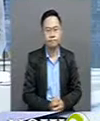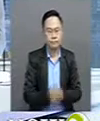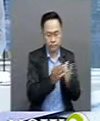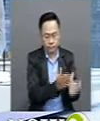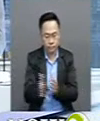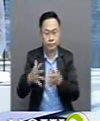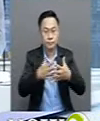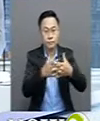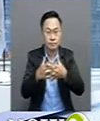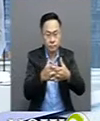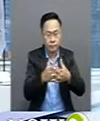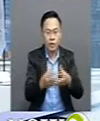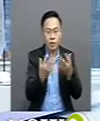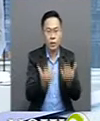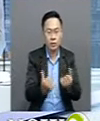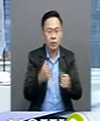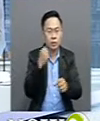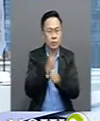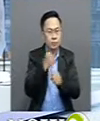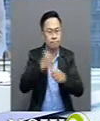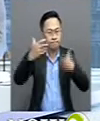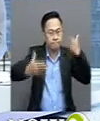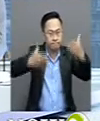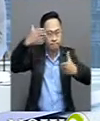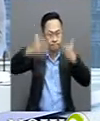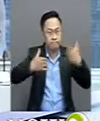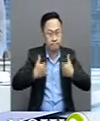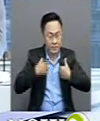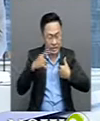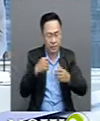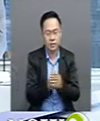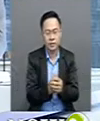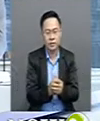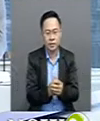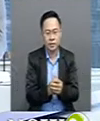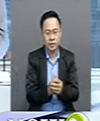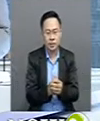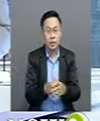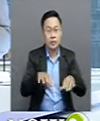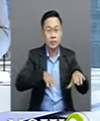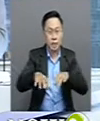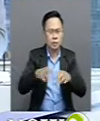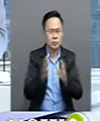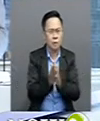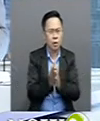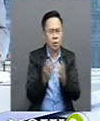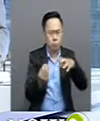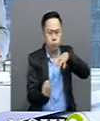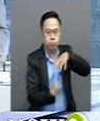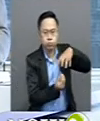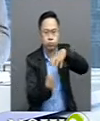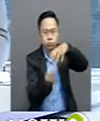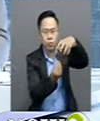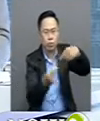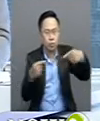ไปดูต่อกันที่สหรัฐบ้างนะคะมีงานน่าสนใจทีเดียวค่ะช่วงนี้มีการจัดเทศกาลบอลลูนในช่วงฤ